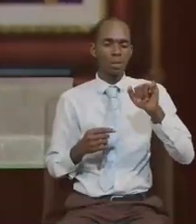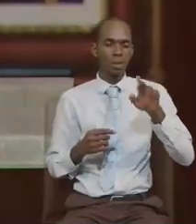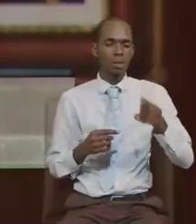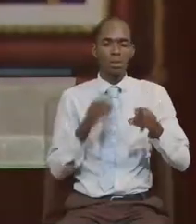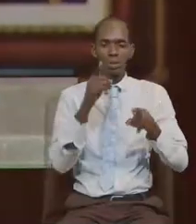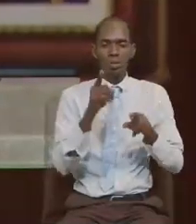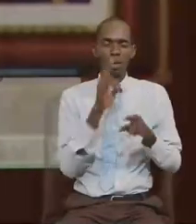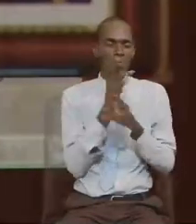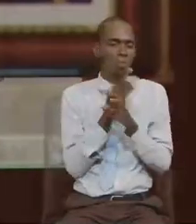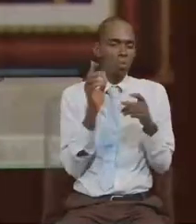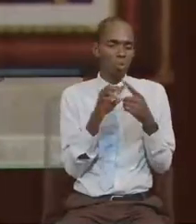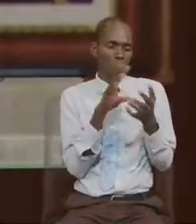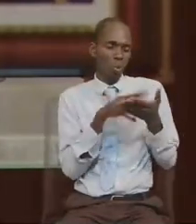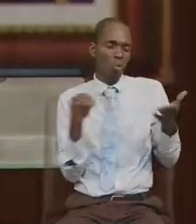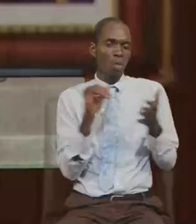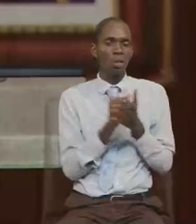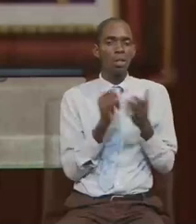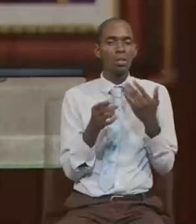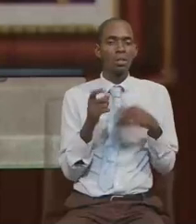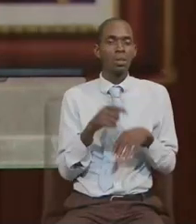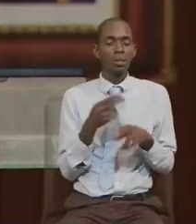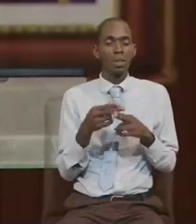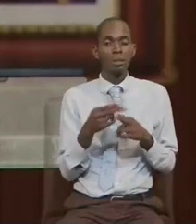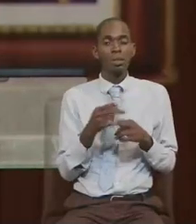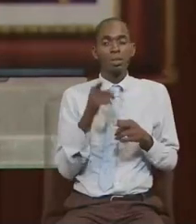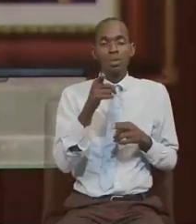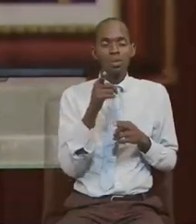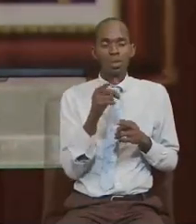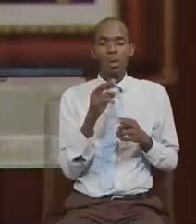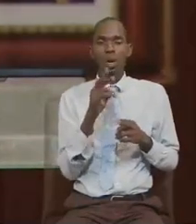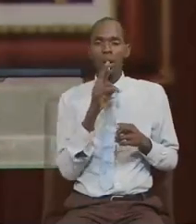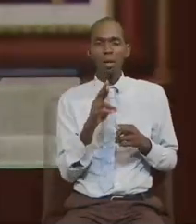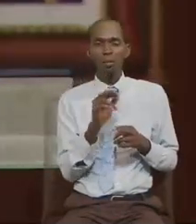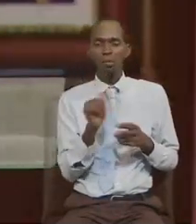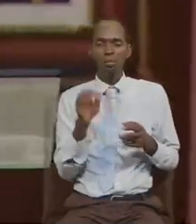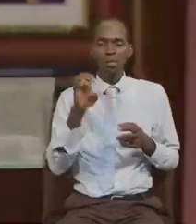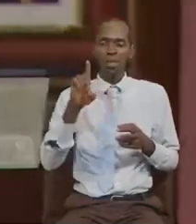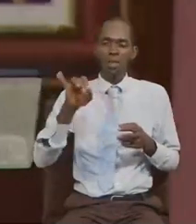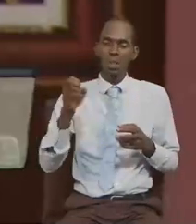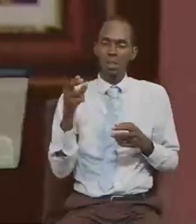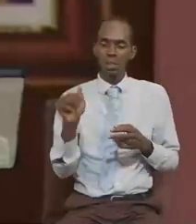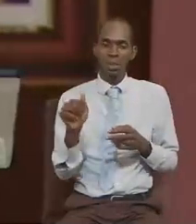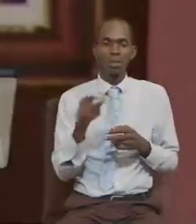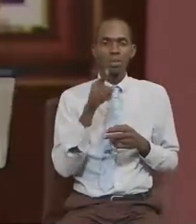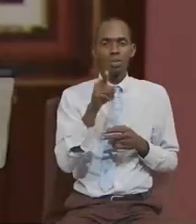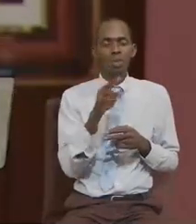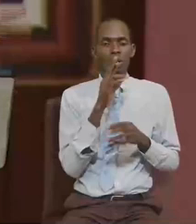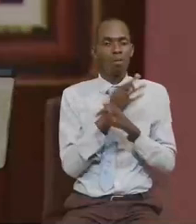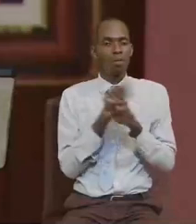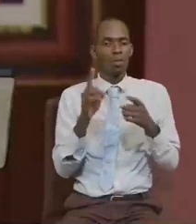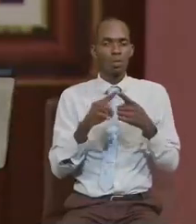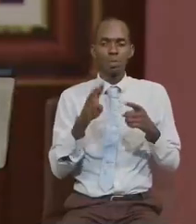es libre pour être un Élisée. Dans la Bible, il y avait Shadrach, Meshach et